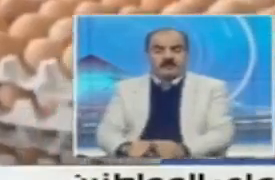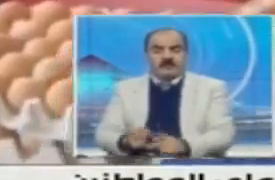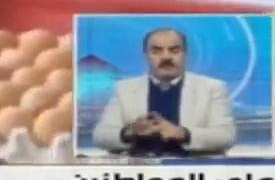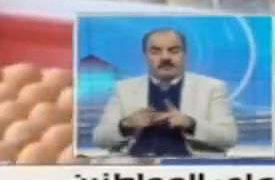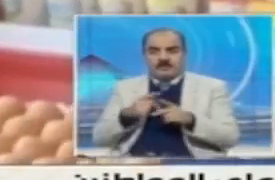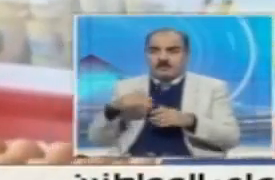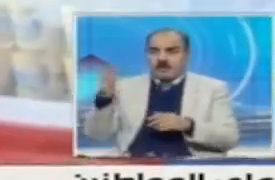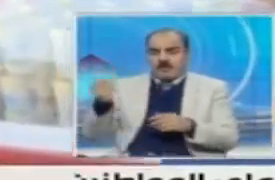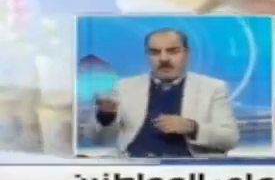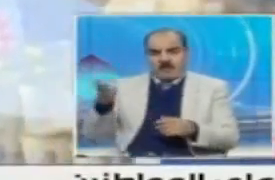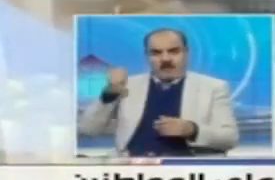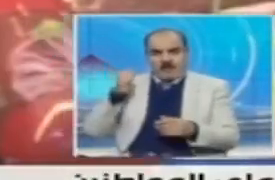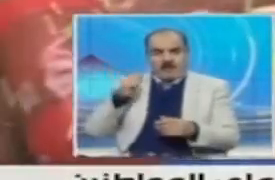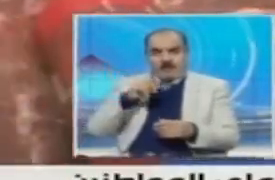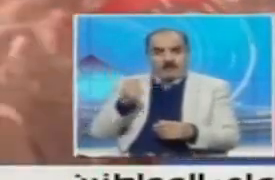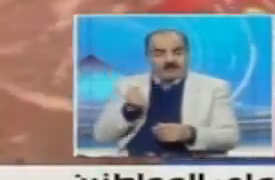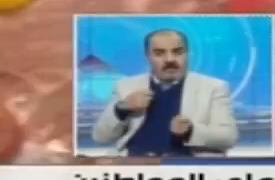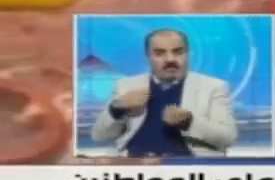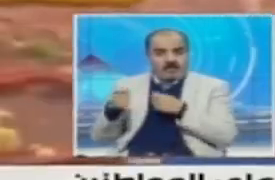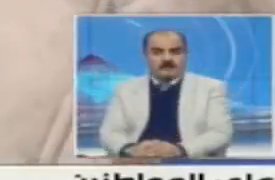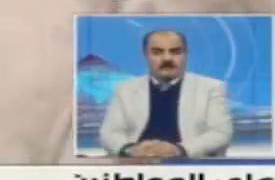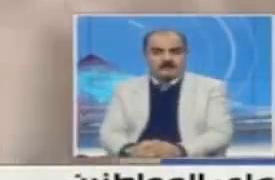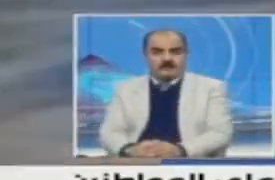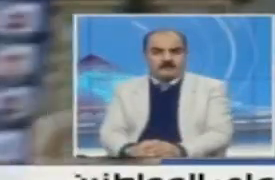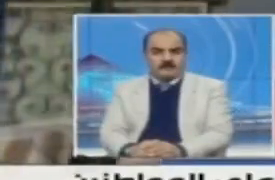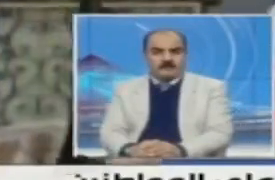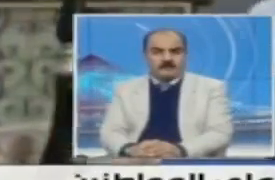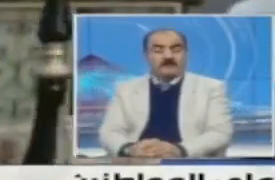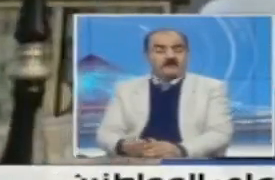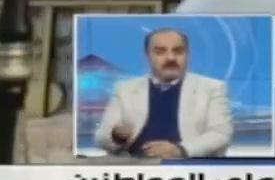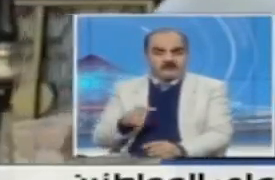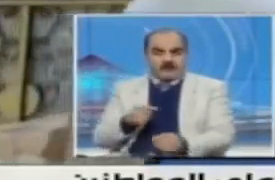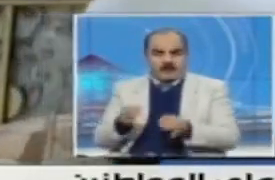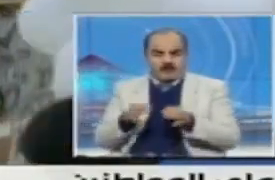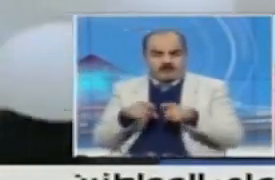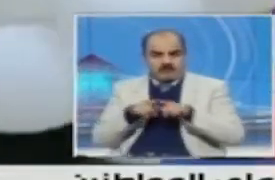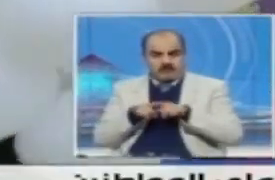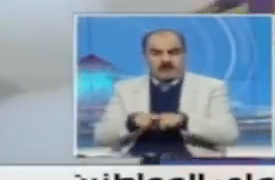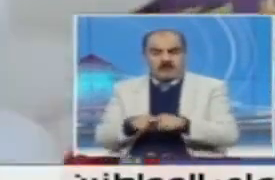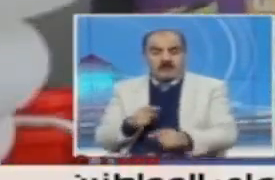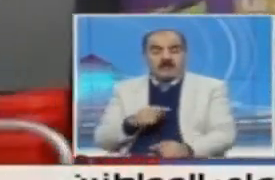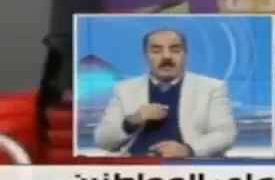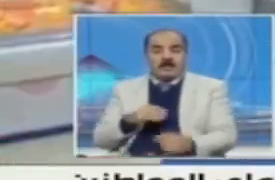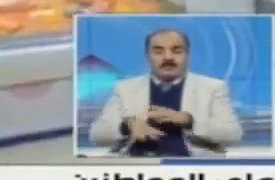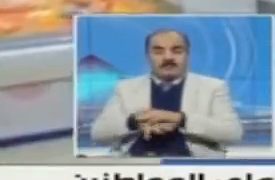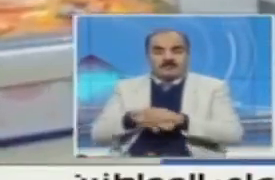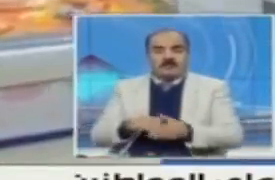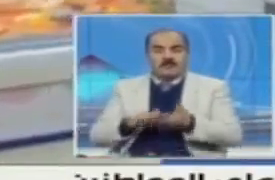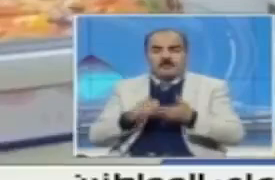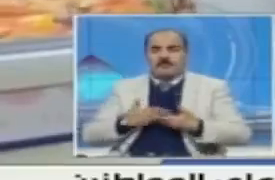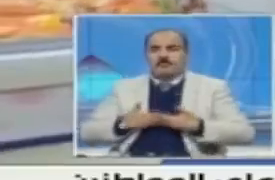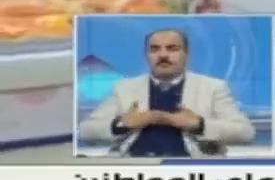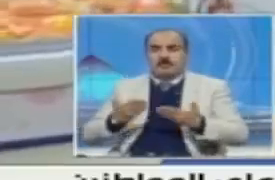لمجابهة الممارسات الاحتكارية بالأسواق. وفي سياق متصل، قام جهاز الخدمات العامة